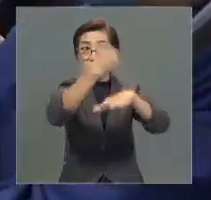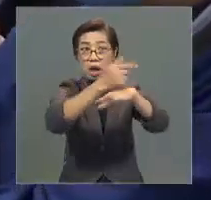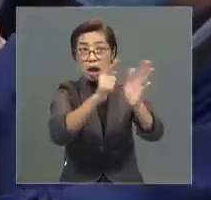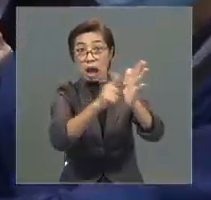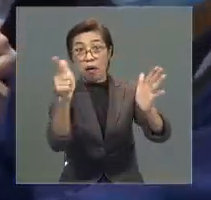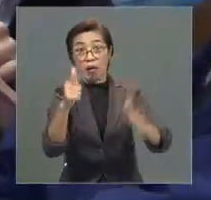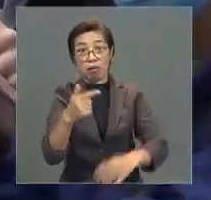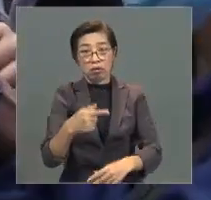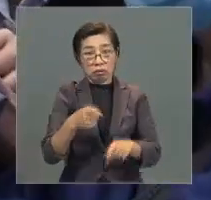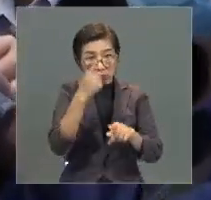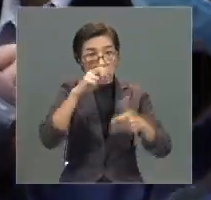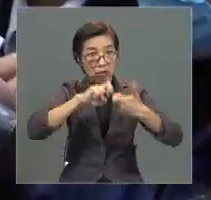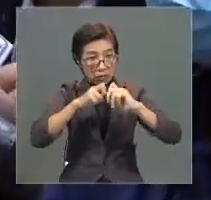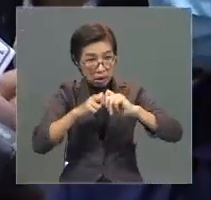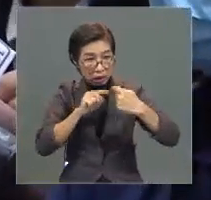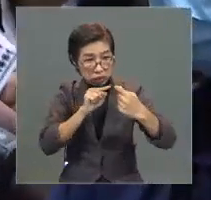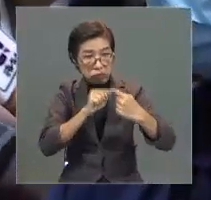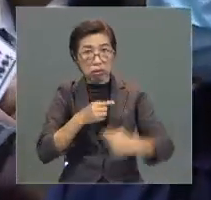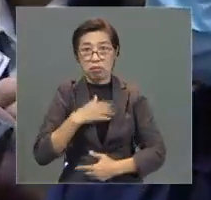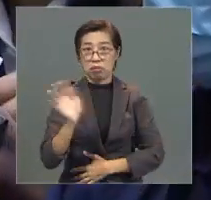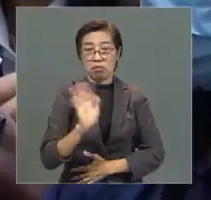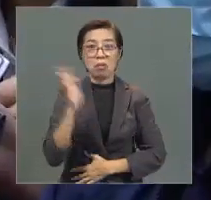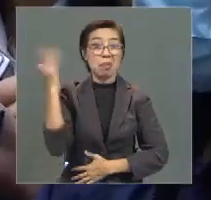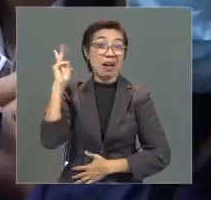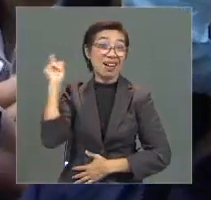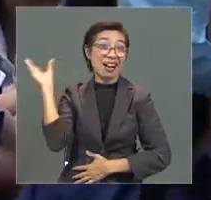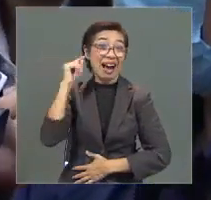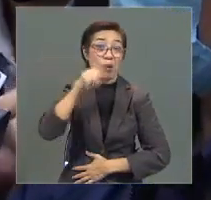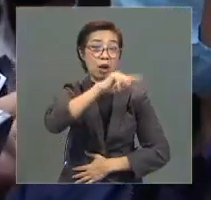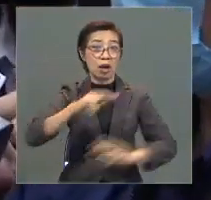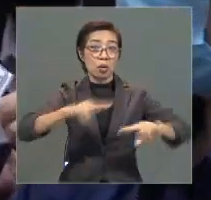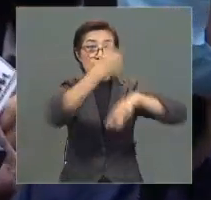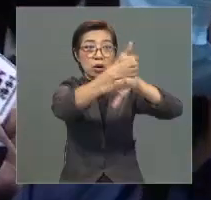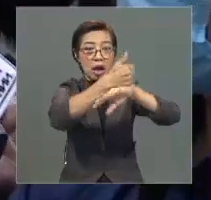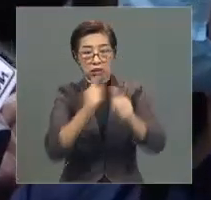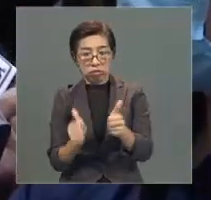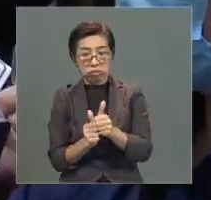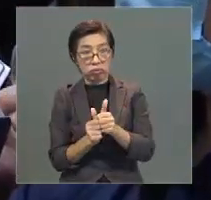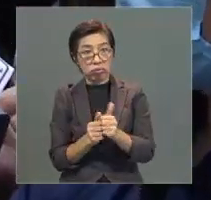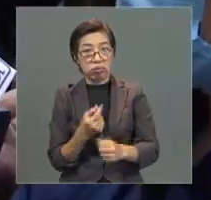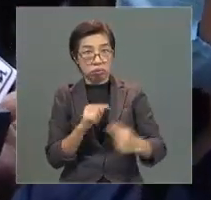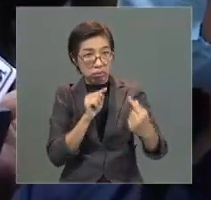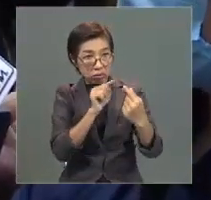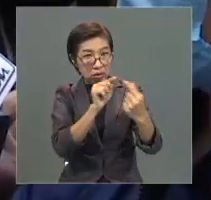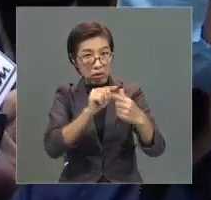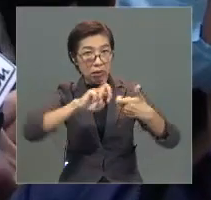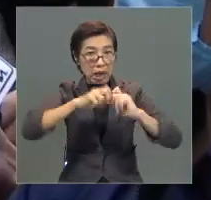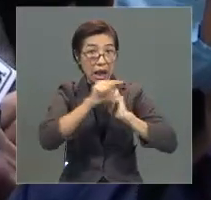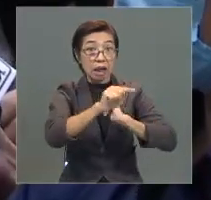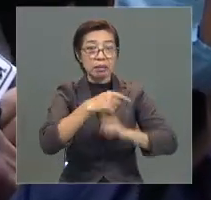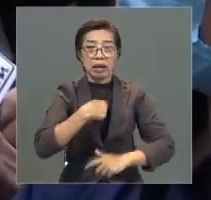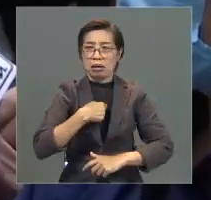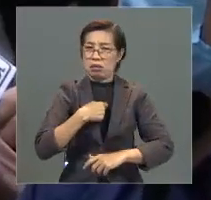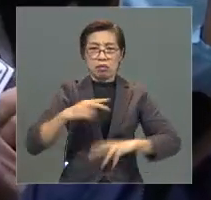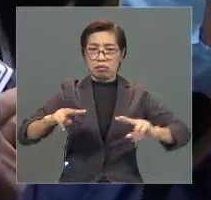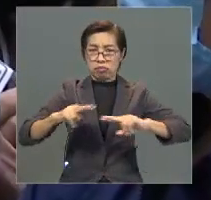เนี่ยไม่ได้มาจากความขัดแย้งใดๆเพราะว่าก่อนหน้านี้เนี่ยมีกระแสข่าวว่าเกิดความขัดแย้งระหว่างตัวรัฐมนตรีว่าการกับรัฐมนตรีช่วยหรือไม่นะครับ